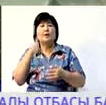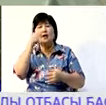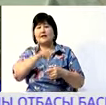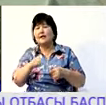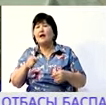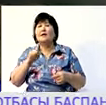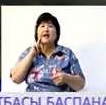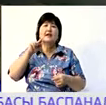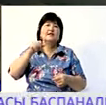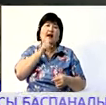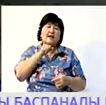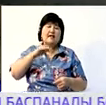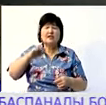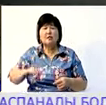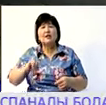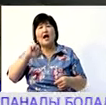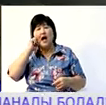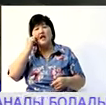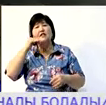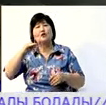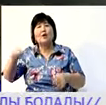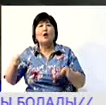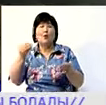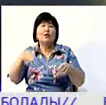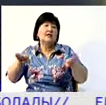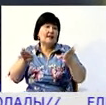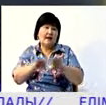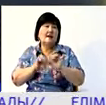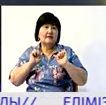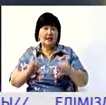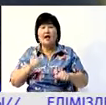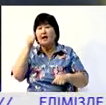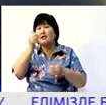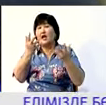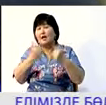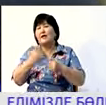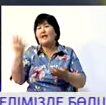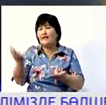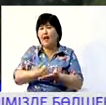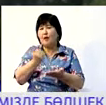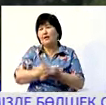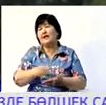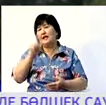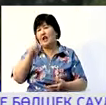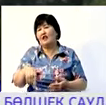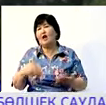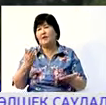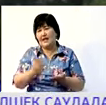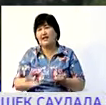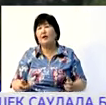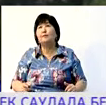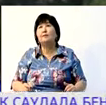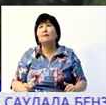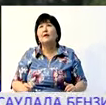талғамайды. Атасы мен немересі, әжесі мен шөбересі ойнаса да жарысады. Жылдам есептеу мен тапқырлықты талап етеді.